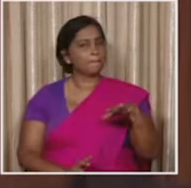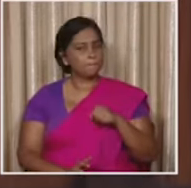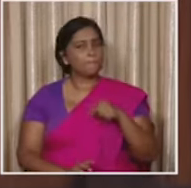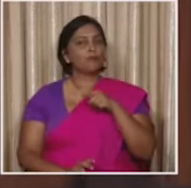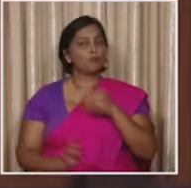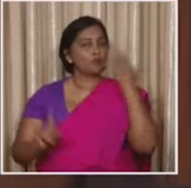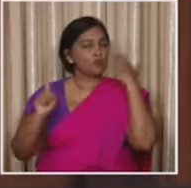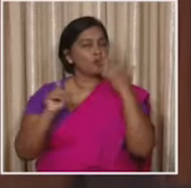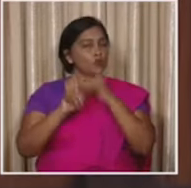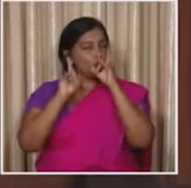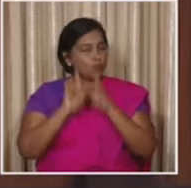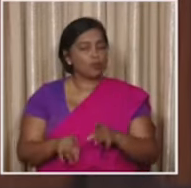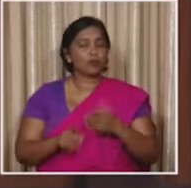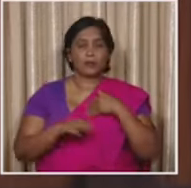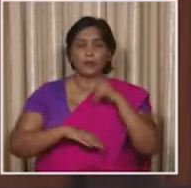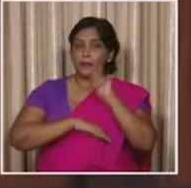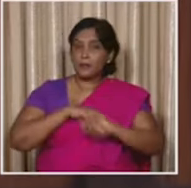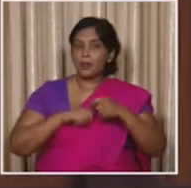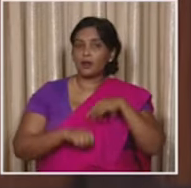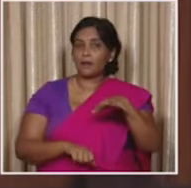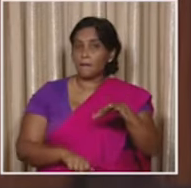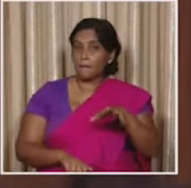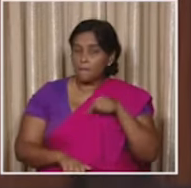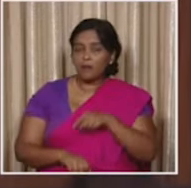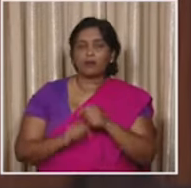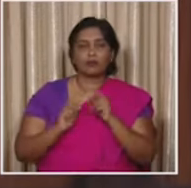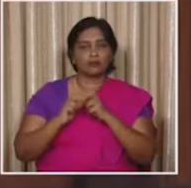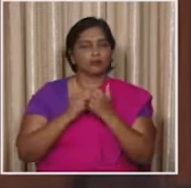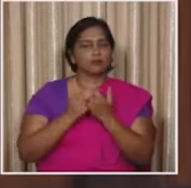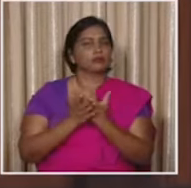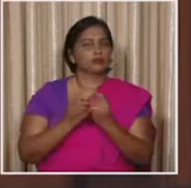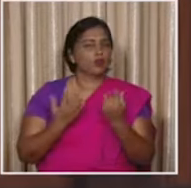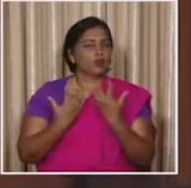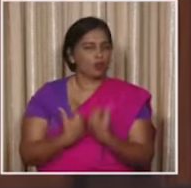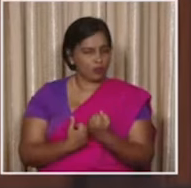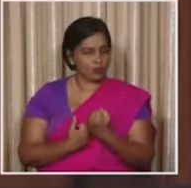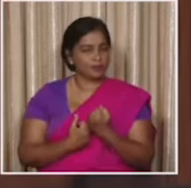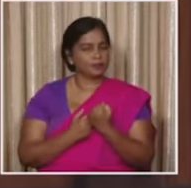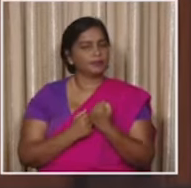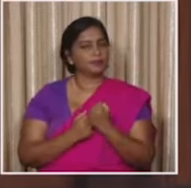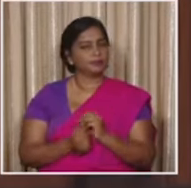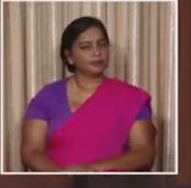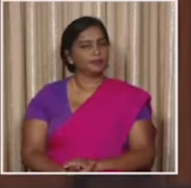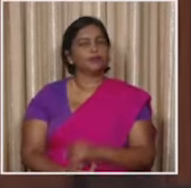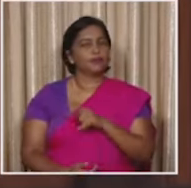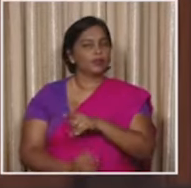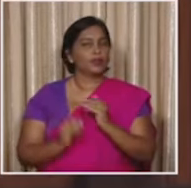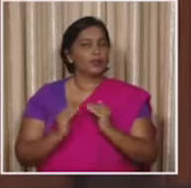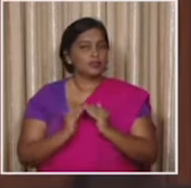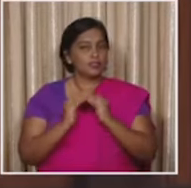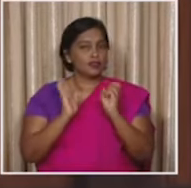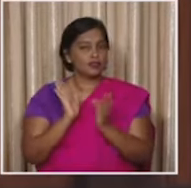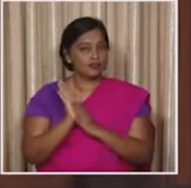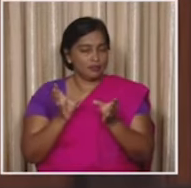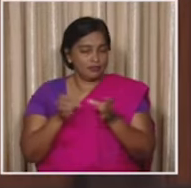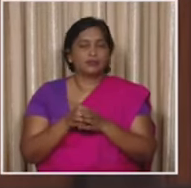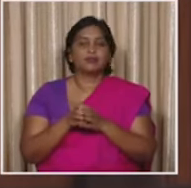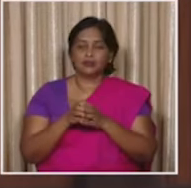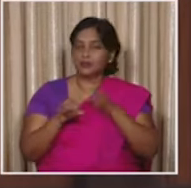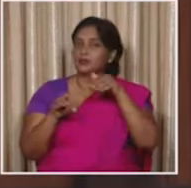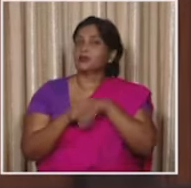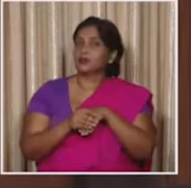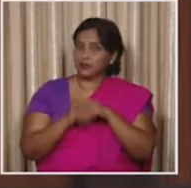இந்த அரசாங்கம் சரி, இந்த அரசாங்கம் நியமித்திருக்கும் அபிவிருத்தி குழு தலைவர்கள் என்ற பெயரில் இயங்குற இந்த வியாபாரிகளும் சரி, இந்த நடவடிக்கையில விட